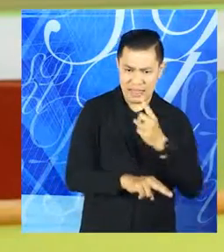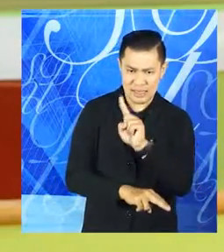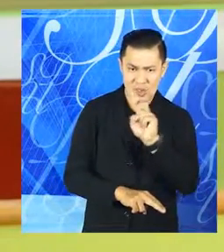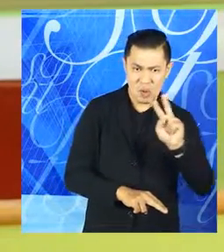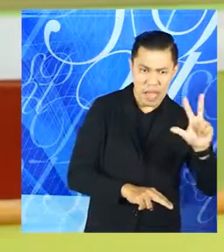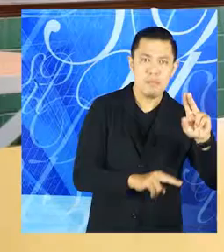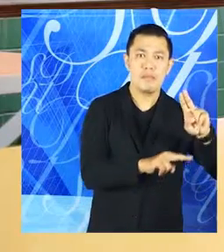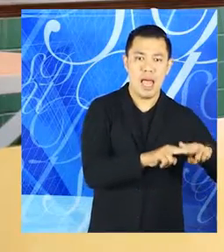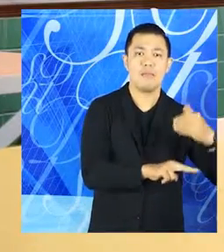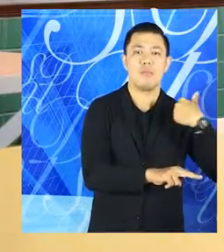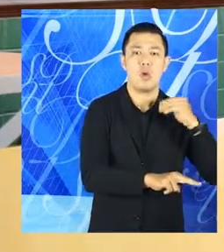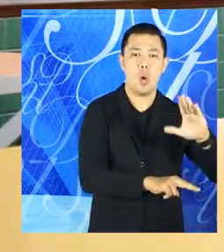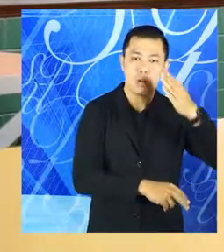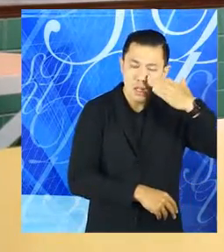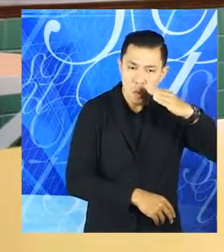าอี